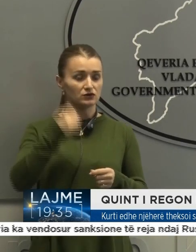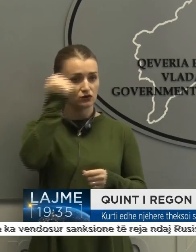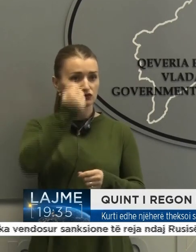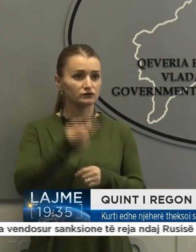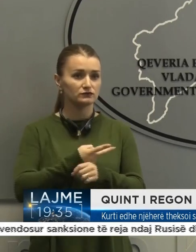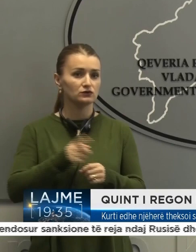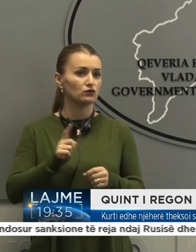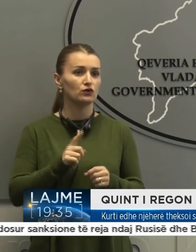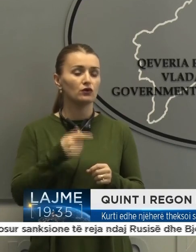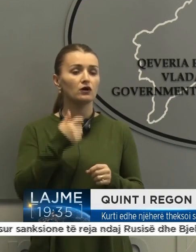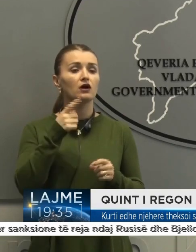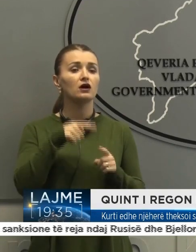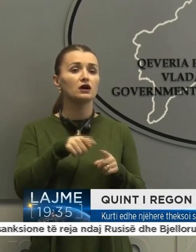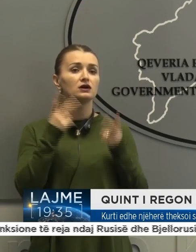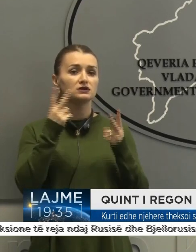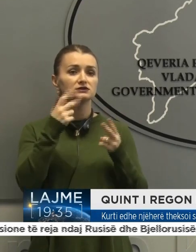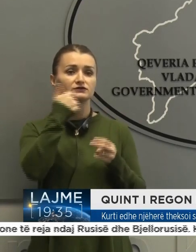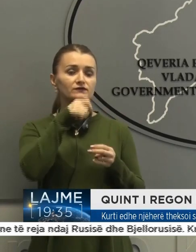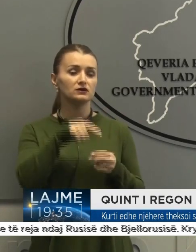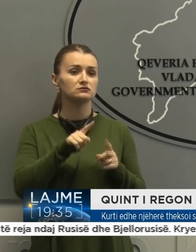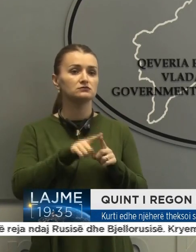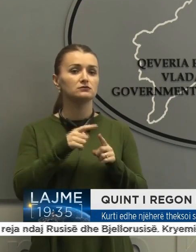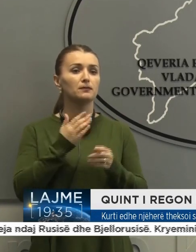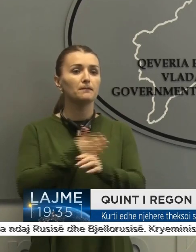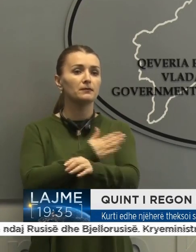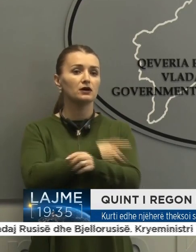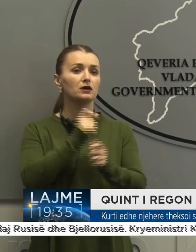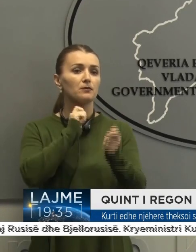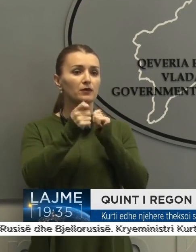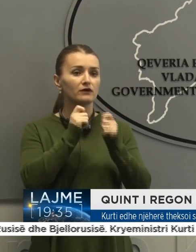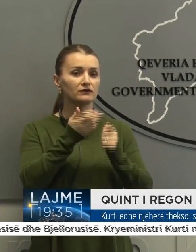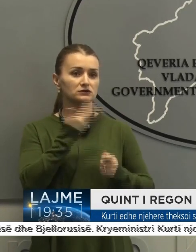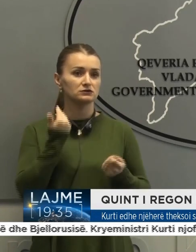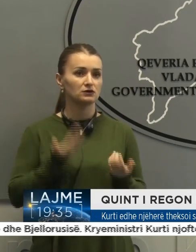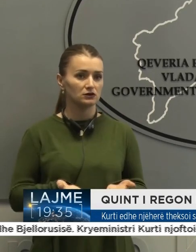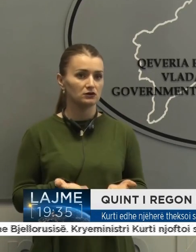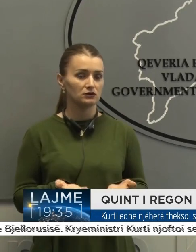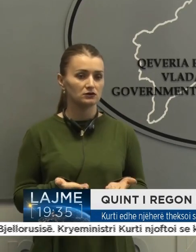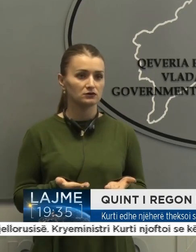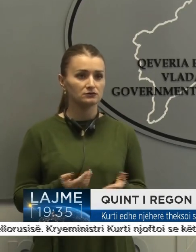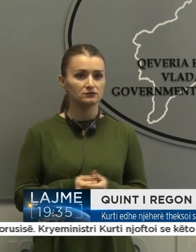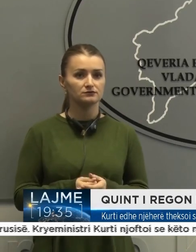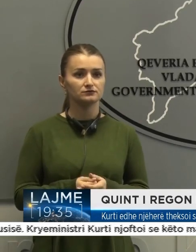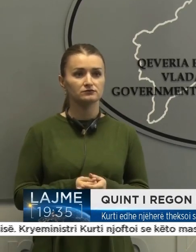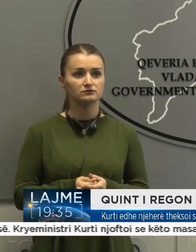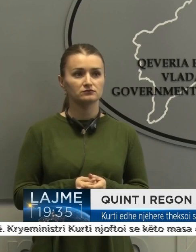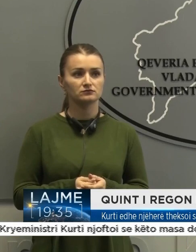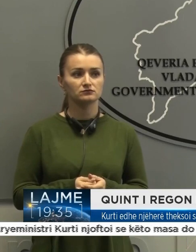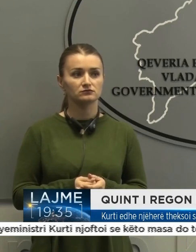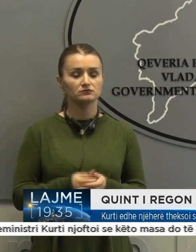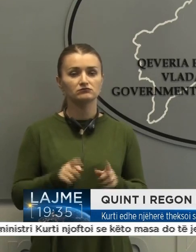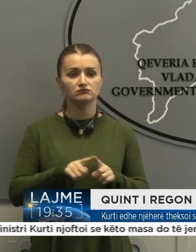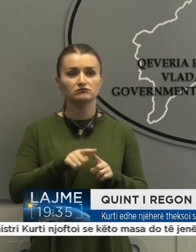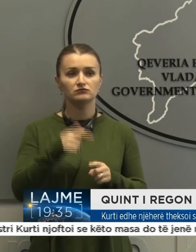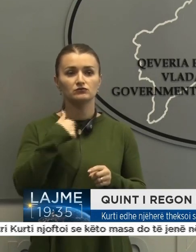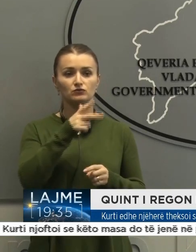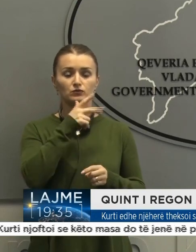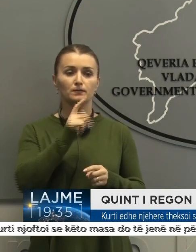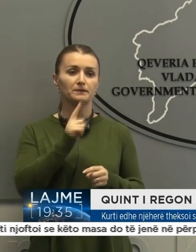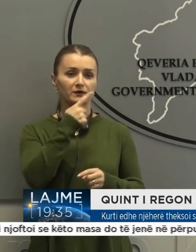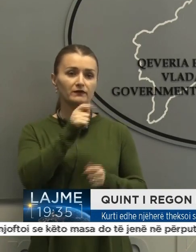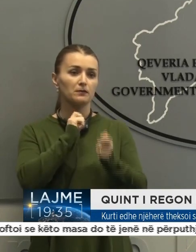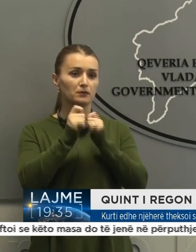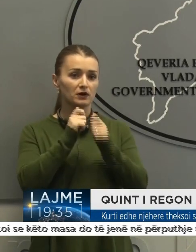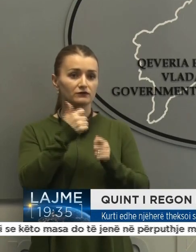ka marrëveshje paraprake që natyrisht se paraqet kushtin për mbajtjen e atyre zgjedhjeve që nuk